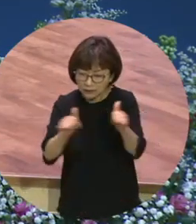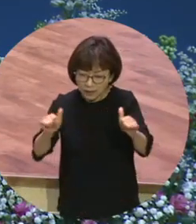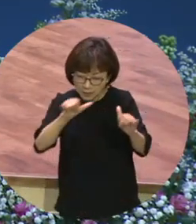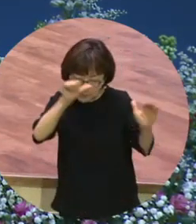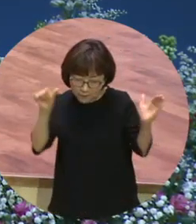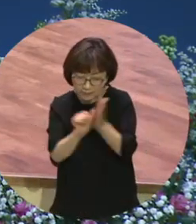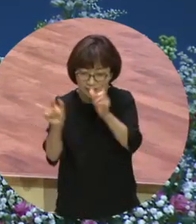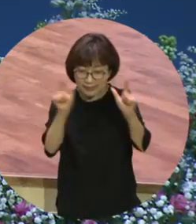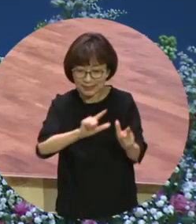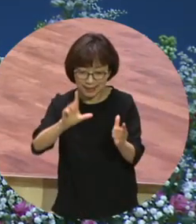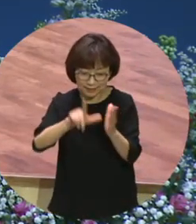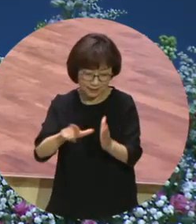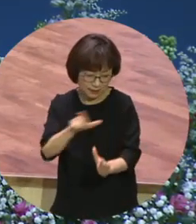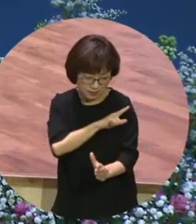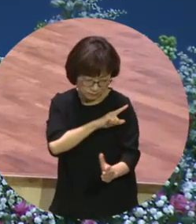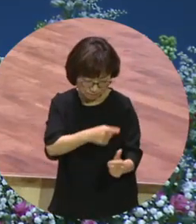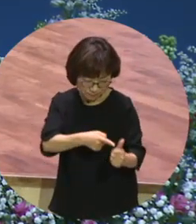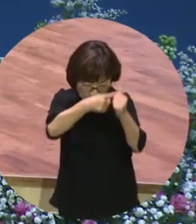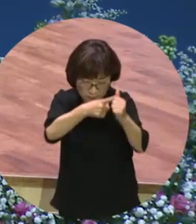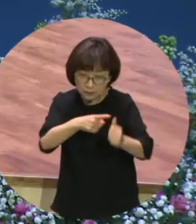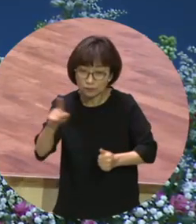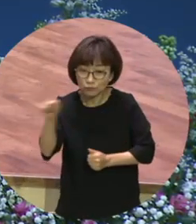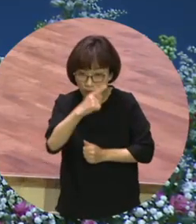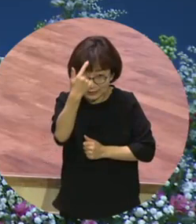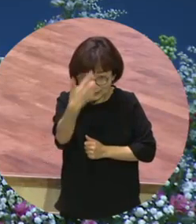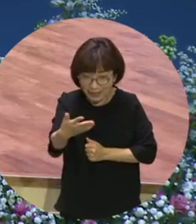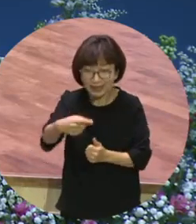대해서 밝혀주고 있습니다.